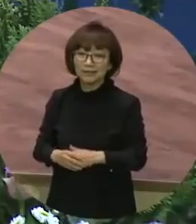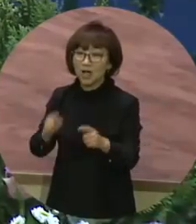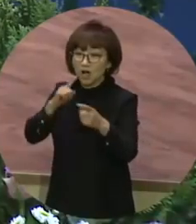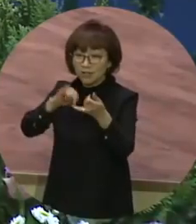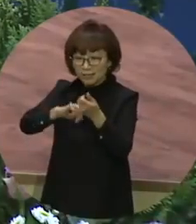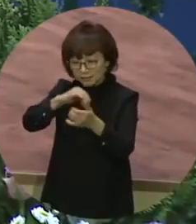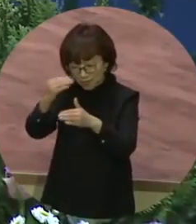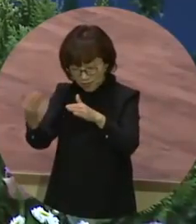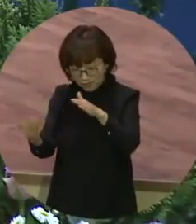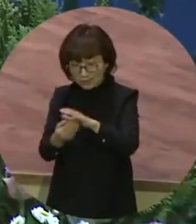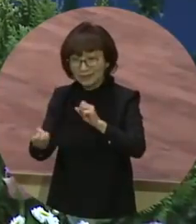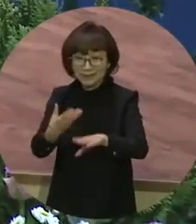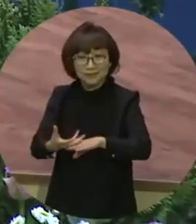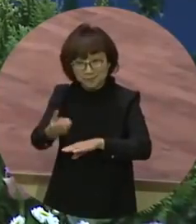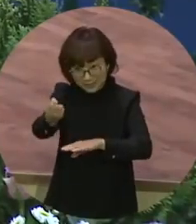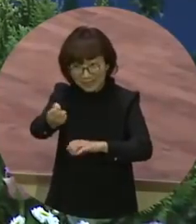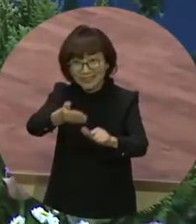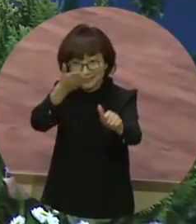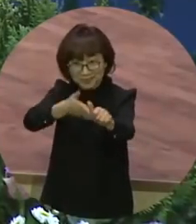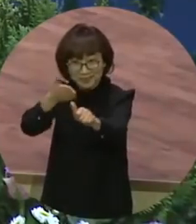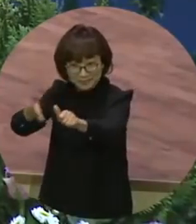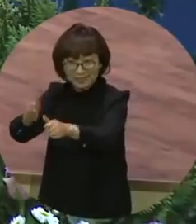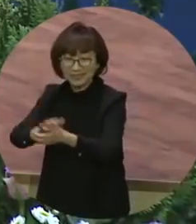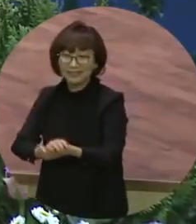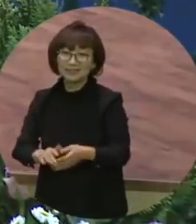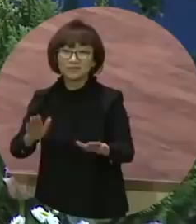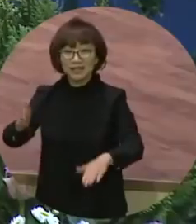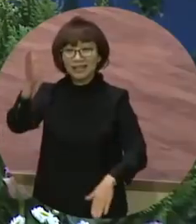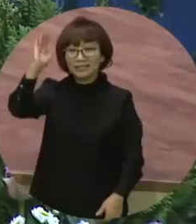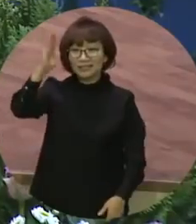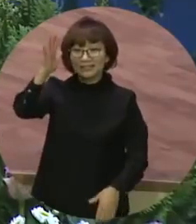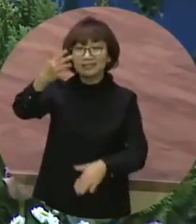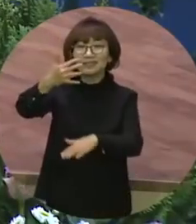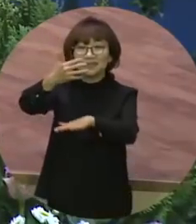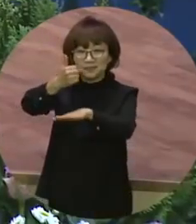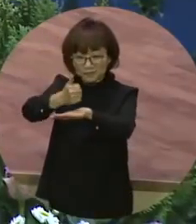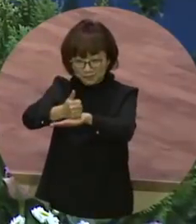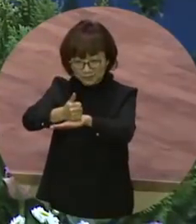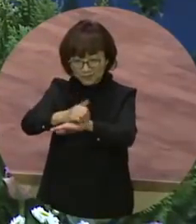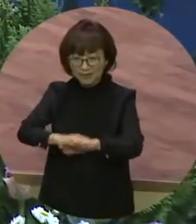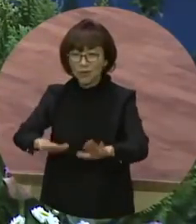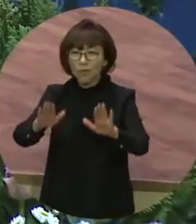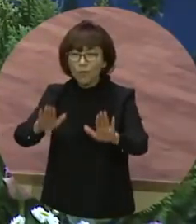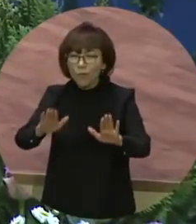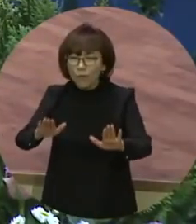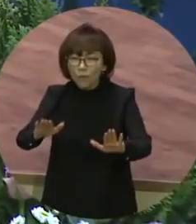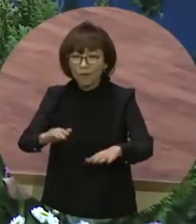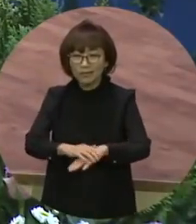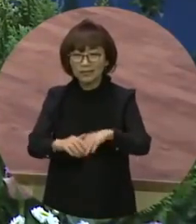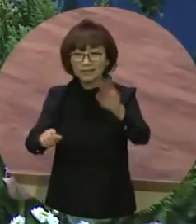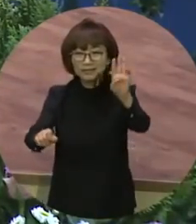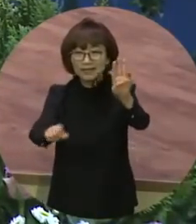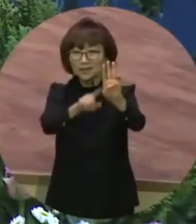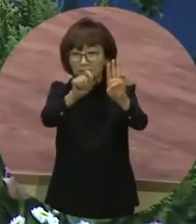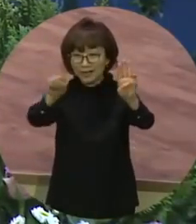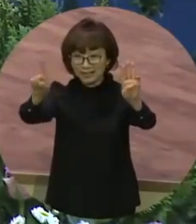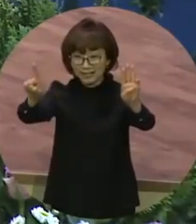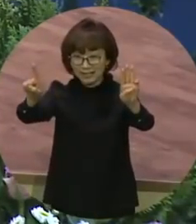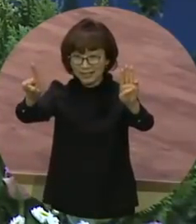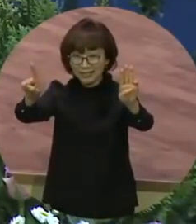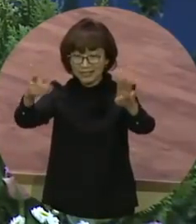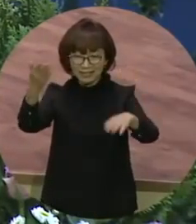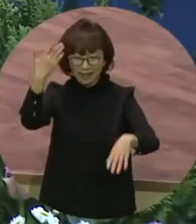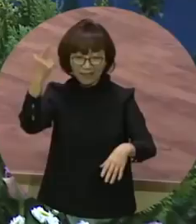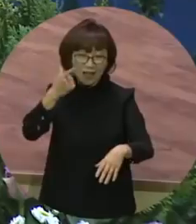축복합니다. 결론입니다. 오늘은 우리나라 3.1 운동이 일어난 지 100주년 되는